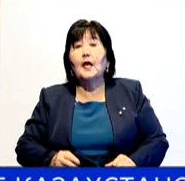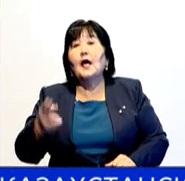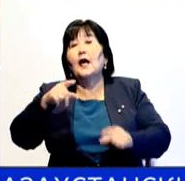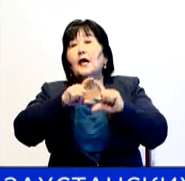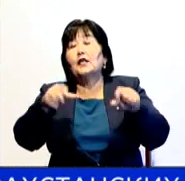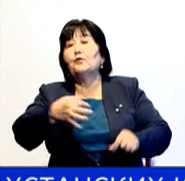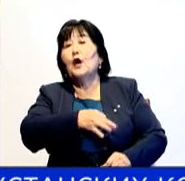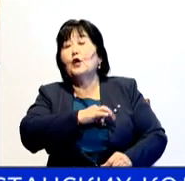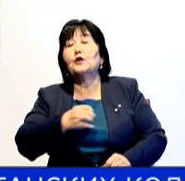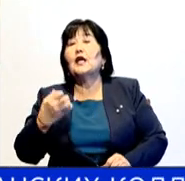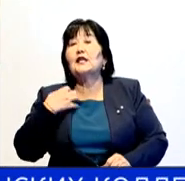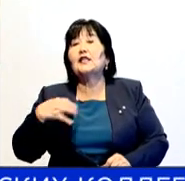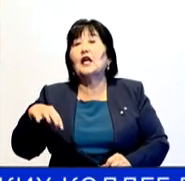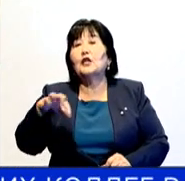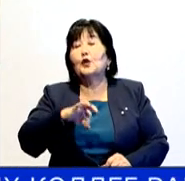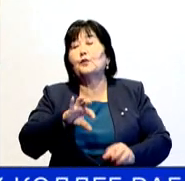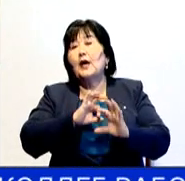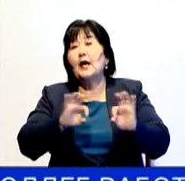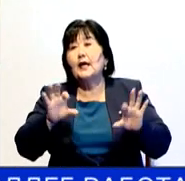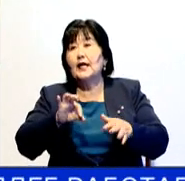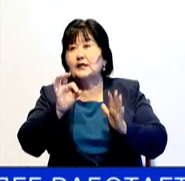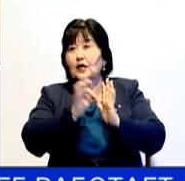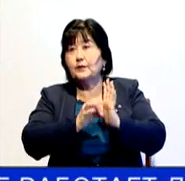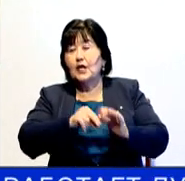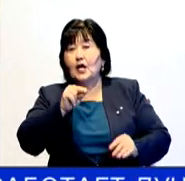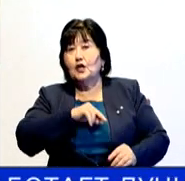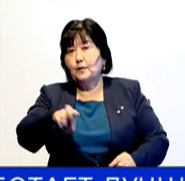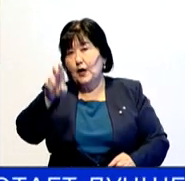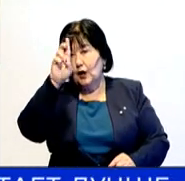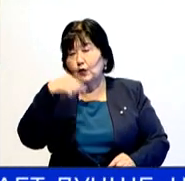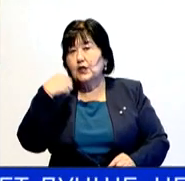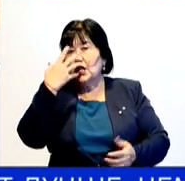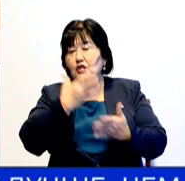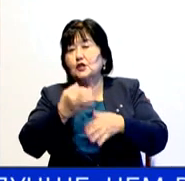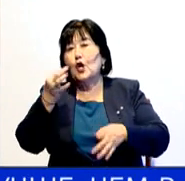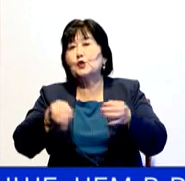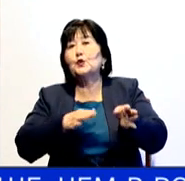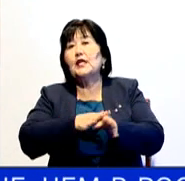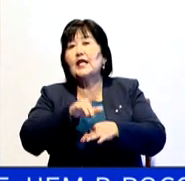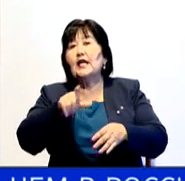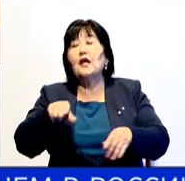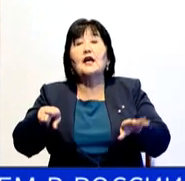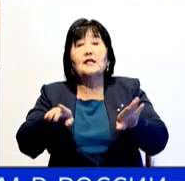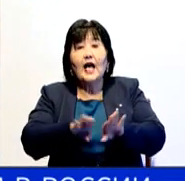Департаментом юстиции по Кызылординской области разъяснены принципы работы государственных и частных судебных исполнителей.